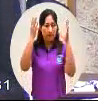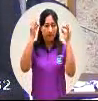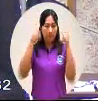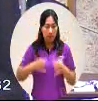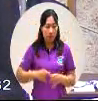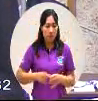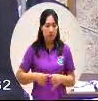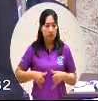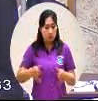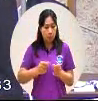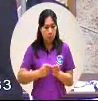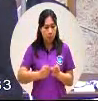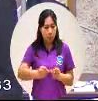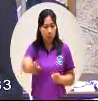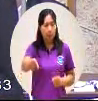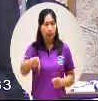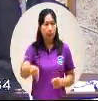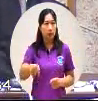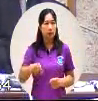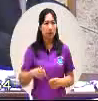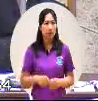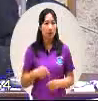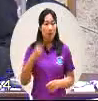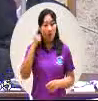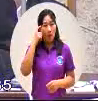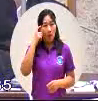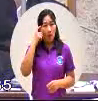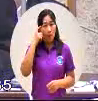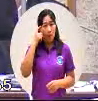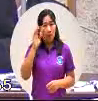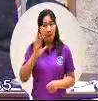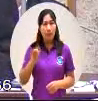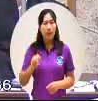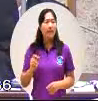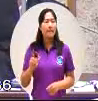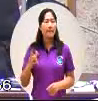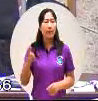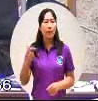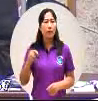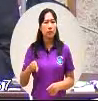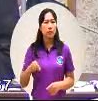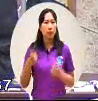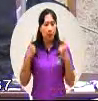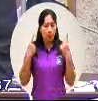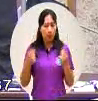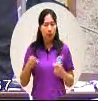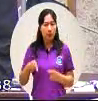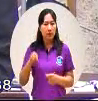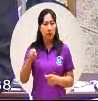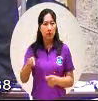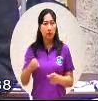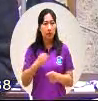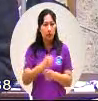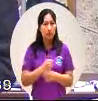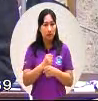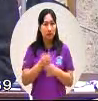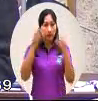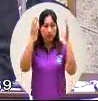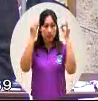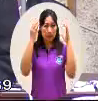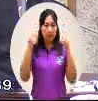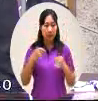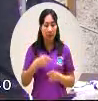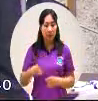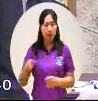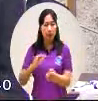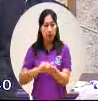是不是在不想开，因为我本来就开从纳瓦夏到四大医院，只是说台二十一院的修复的期限非常的